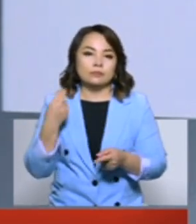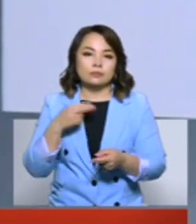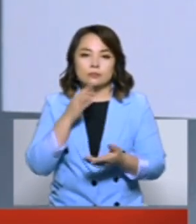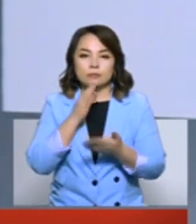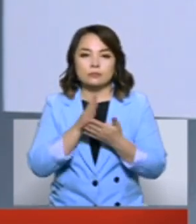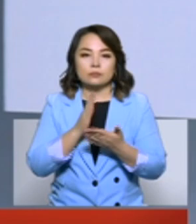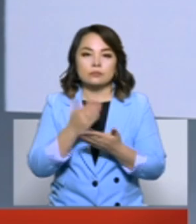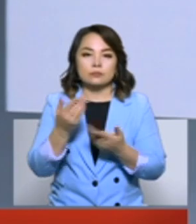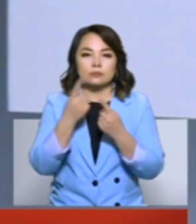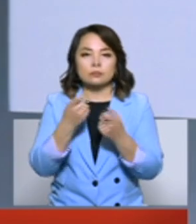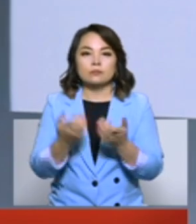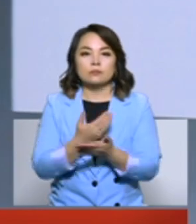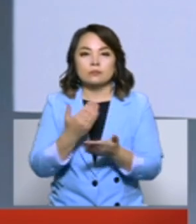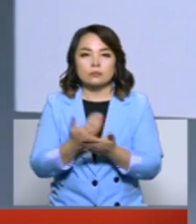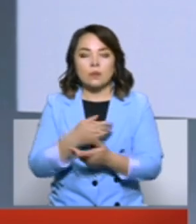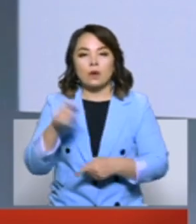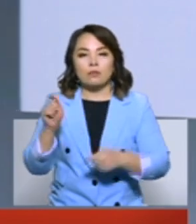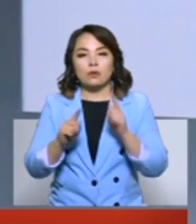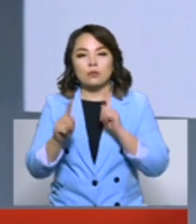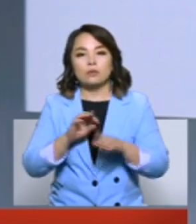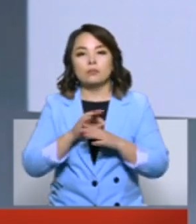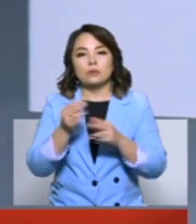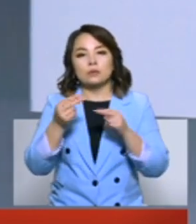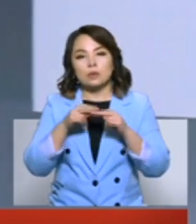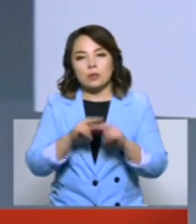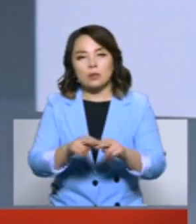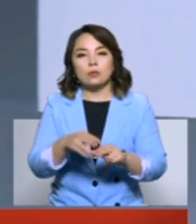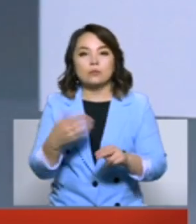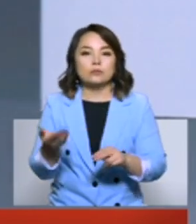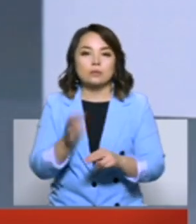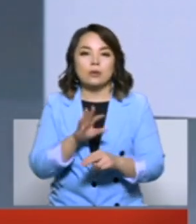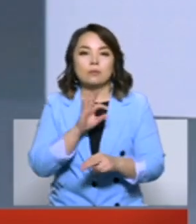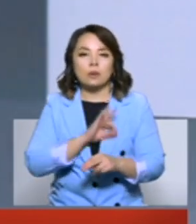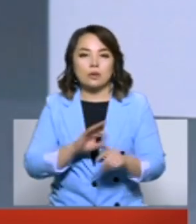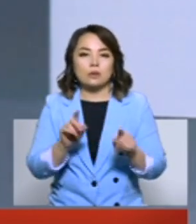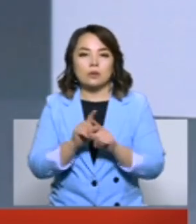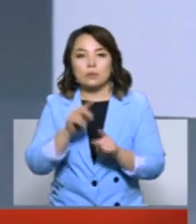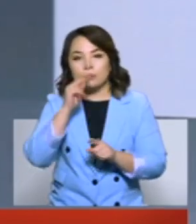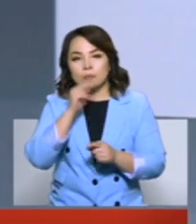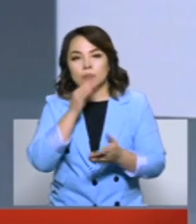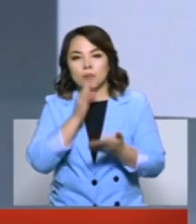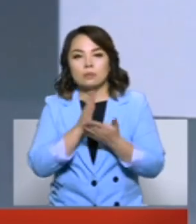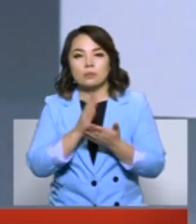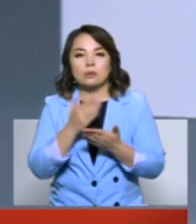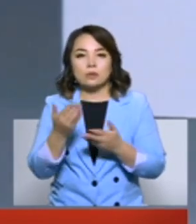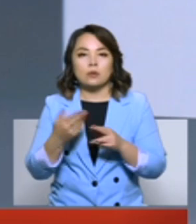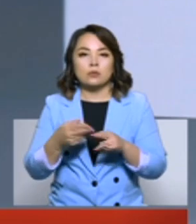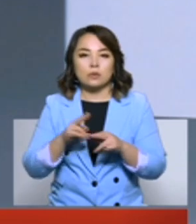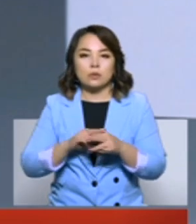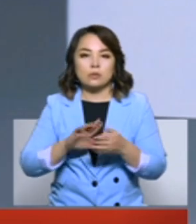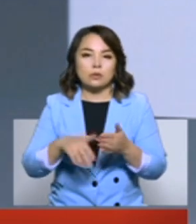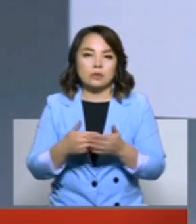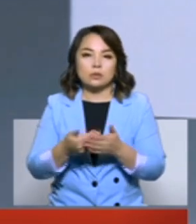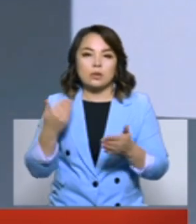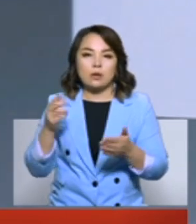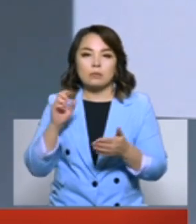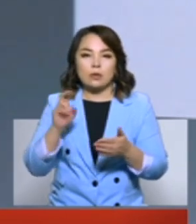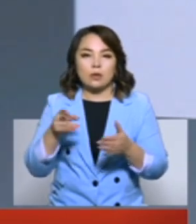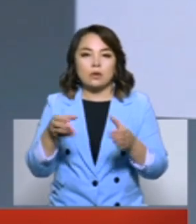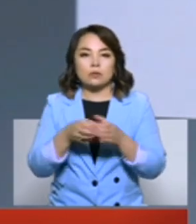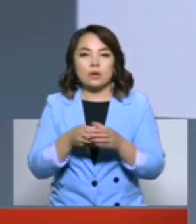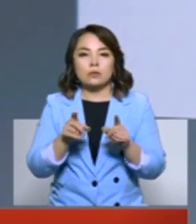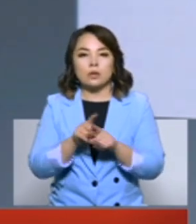іс-қимыл агенттігі хабарлайды. Ол форумға бөлінген ақшаны оңды-солды пайдаланды деген күдік келінген. Айта кетейік, бұған дейін де түрлі бақ